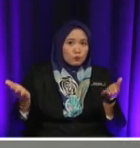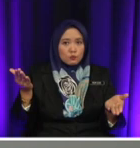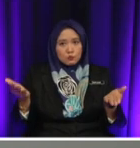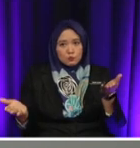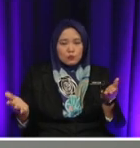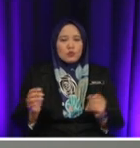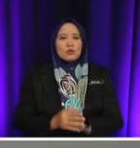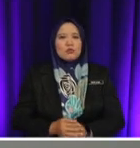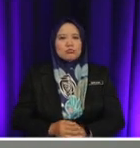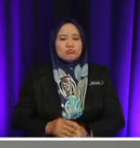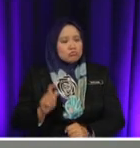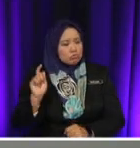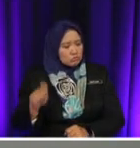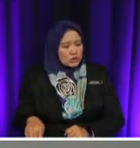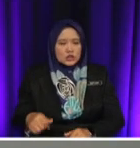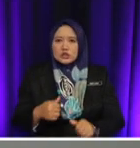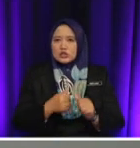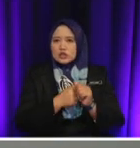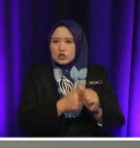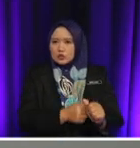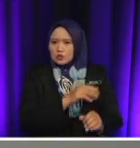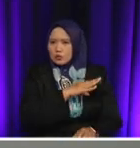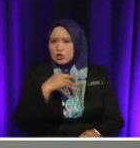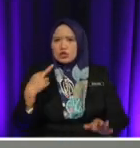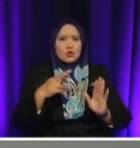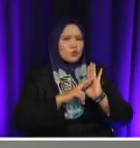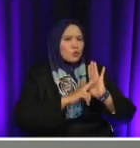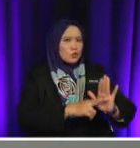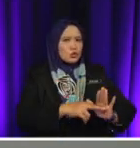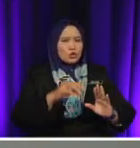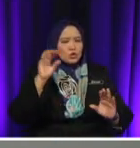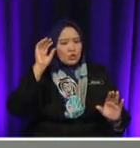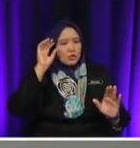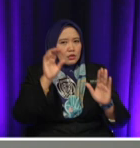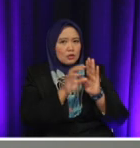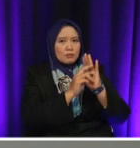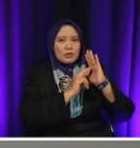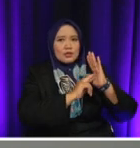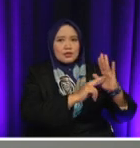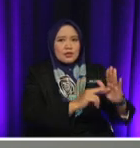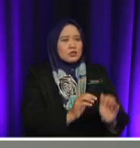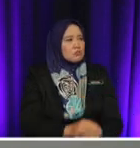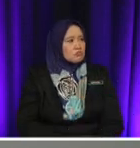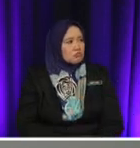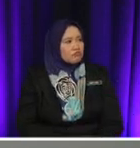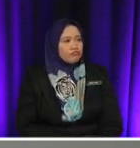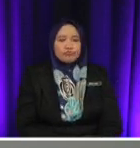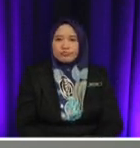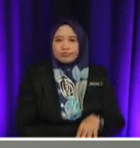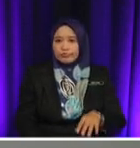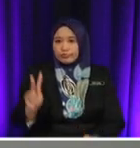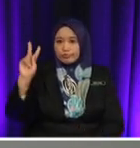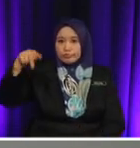merujuk kepada gambar rajah okey kita tengok KPS yang keempat iaitu membuat inference membuat inference ini adalah